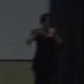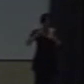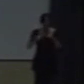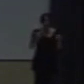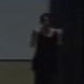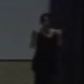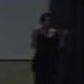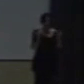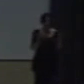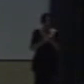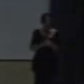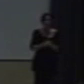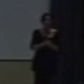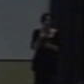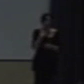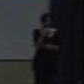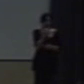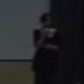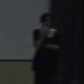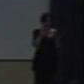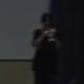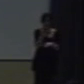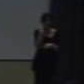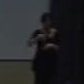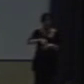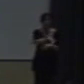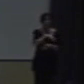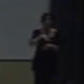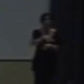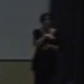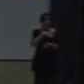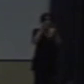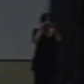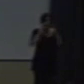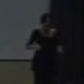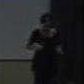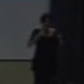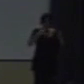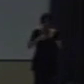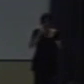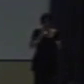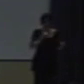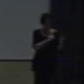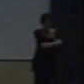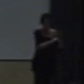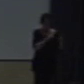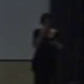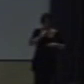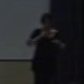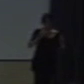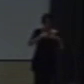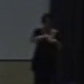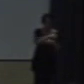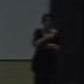era: ens consta que la nit pel barri del Raval s'exerceix la prostitució en ple carrer. Vés-hi amb el redactor a veure què hi podeu